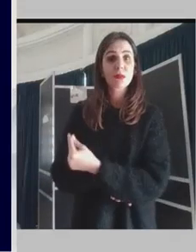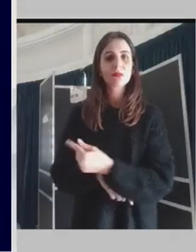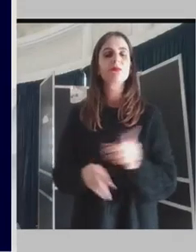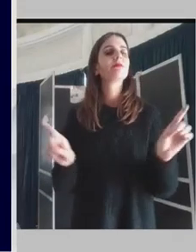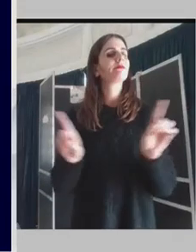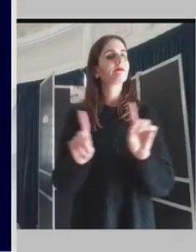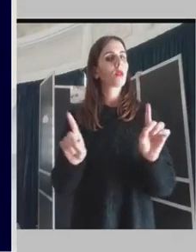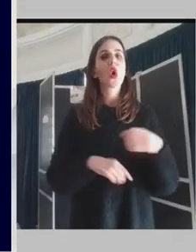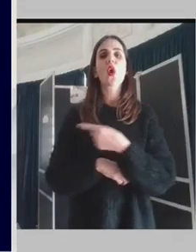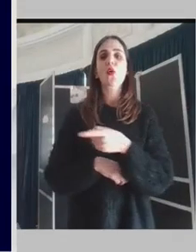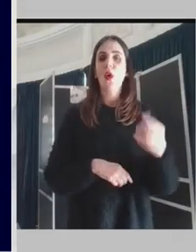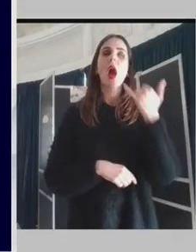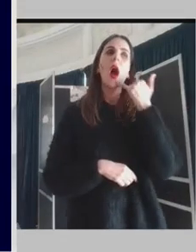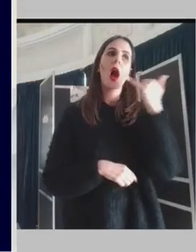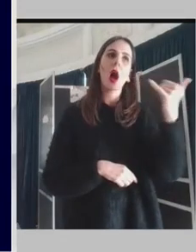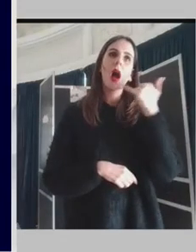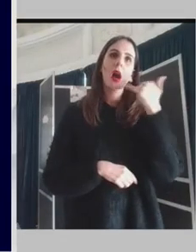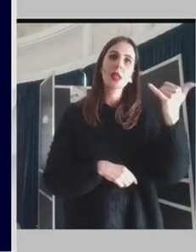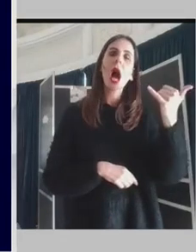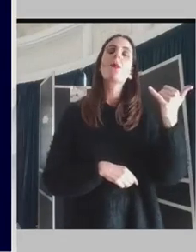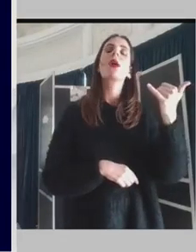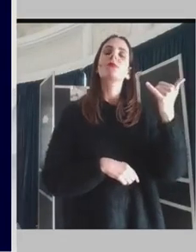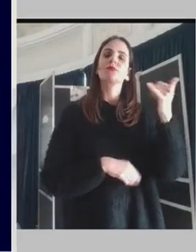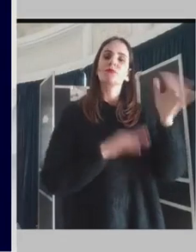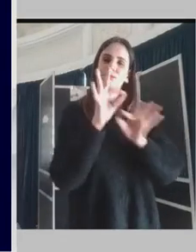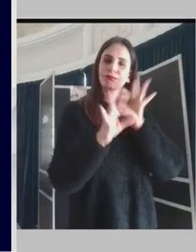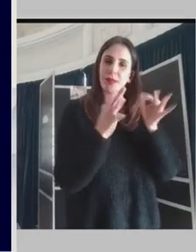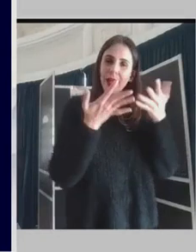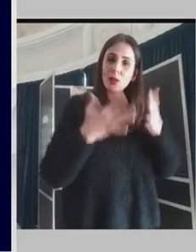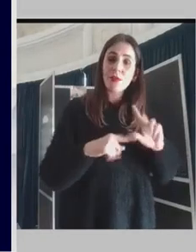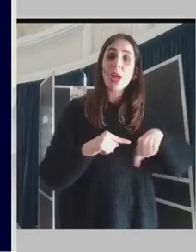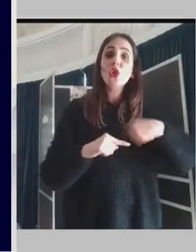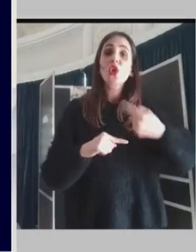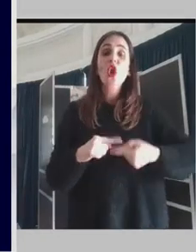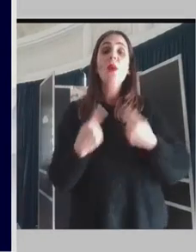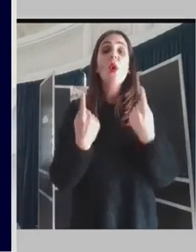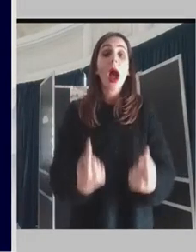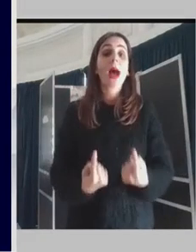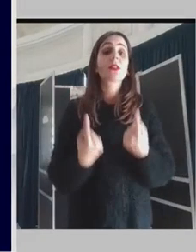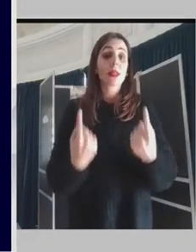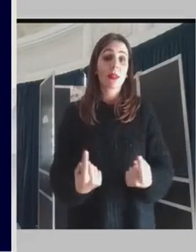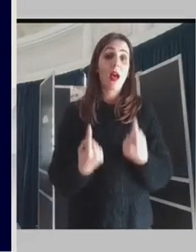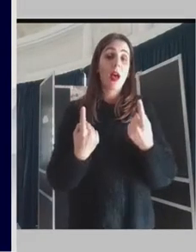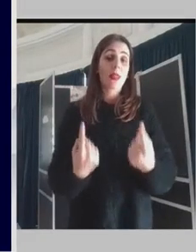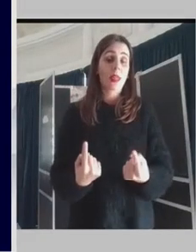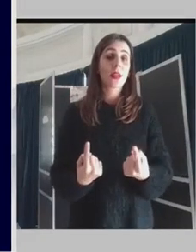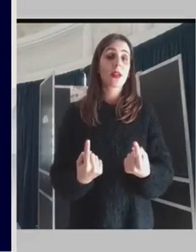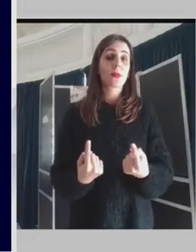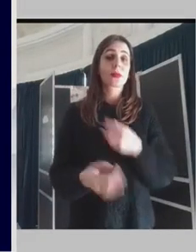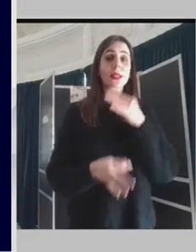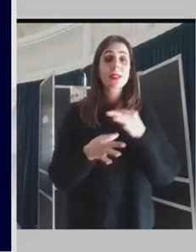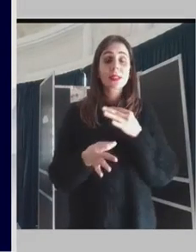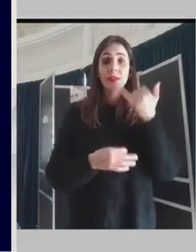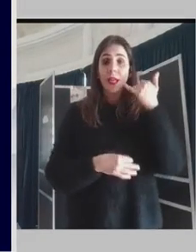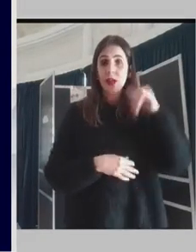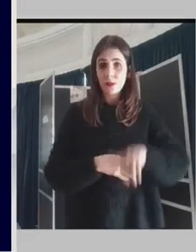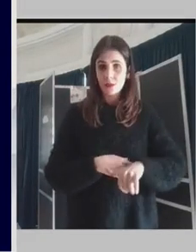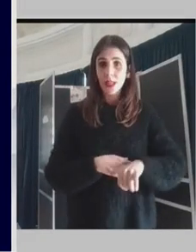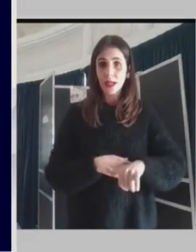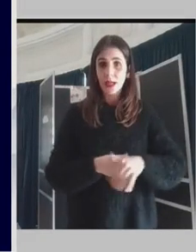del formato del 112 gli dica: ho acquisito tutti gli elementi necessari e quindi puoi chiudere la